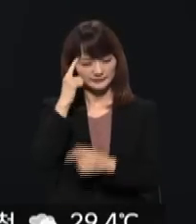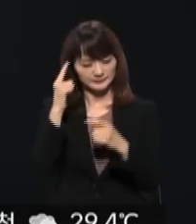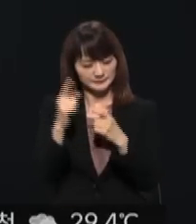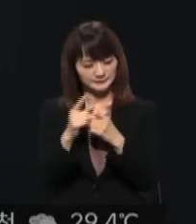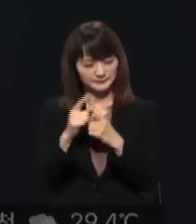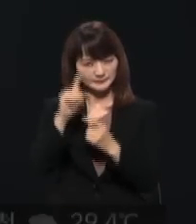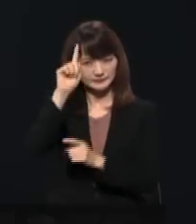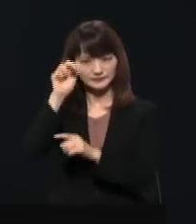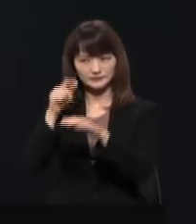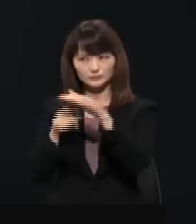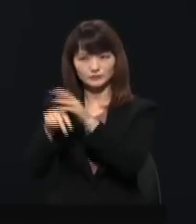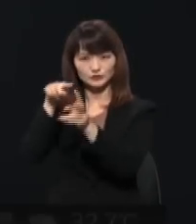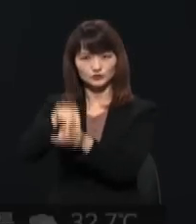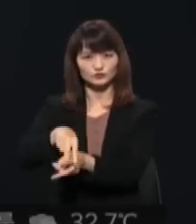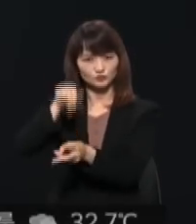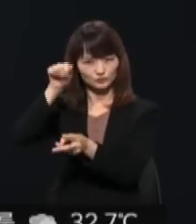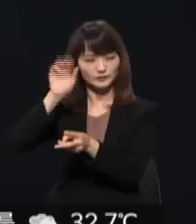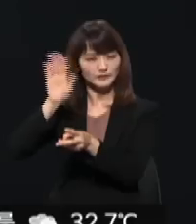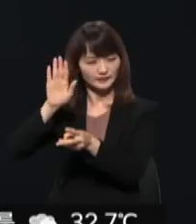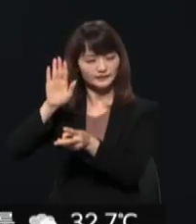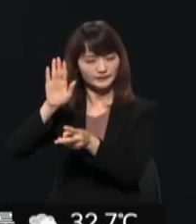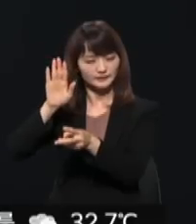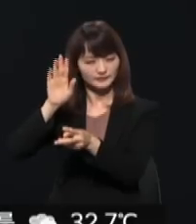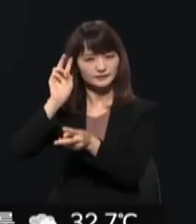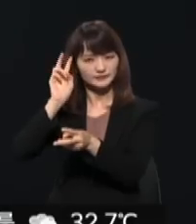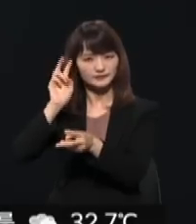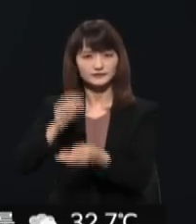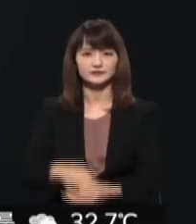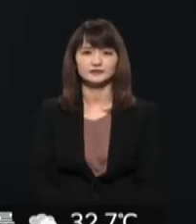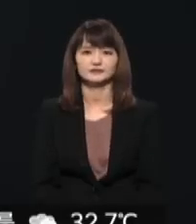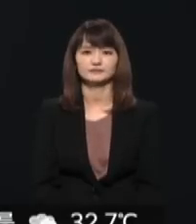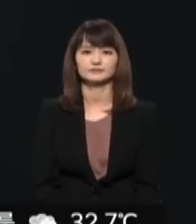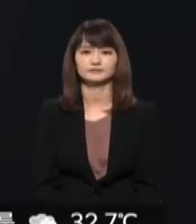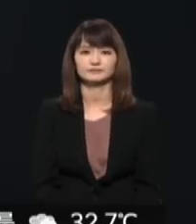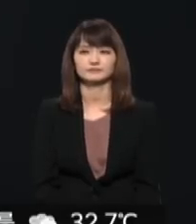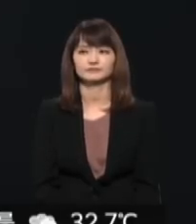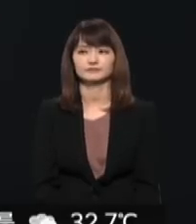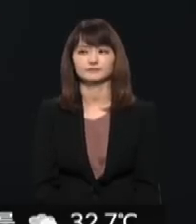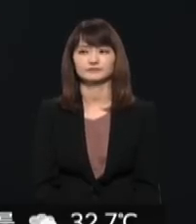고민이 이준석 대표의 불출마가 아닐까 저는 그렇게 보고 있습니다이